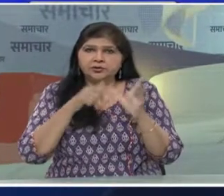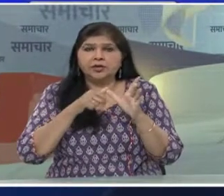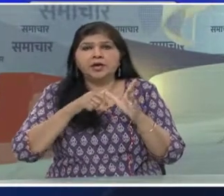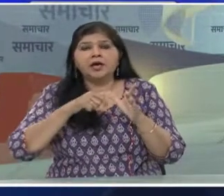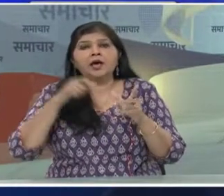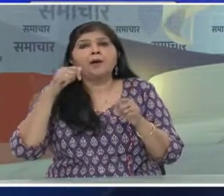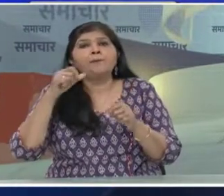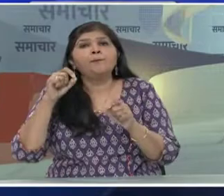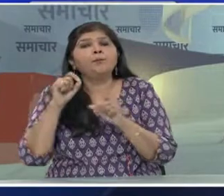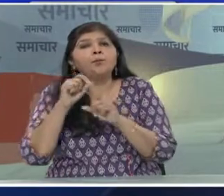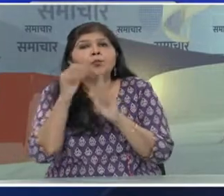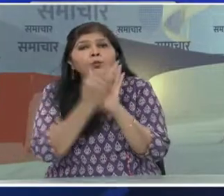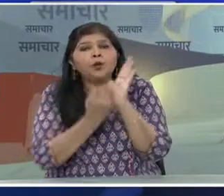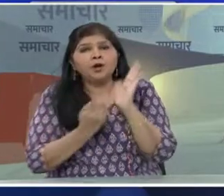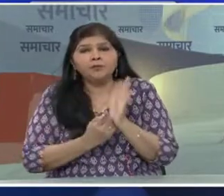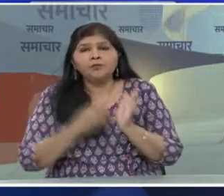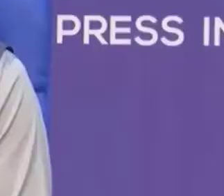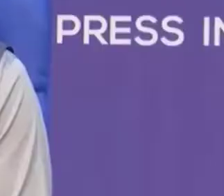2025-26 तक